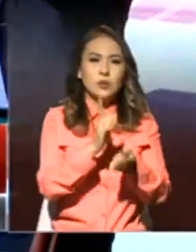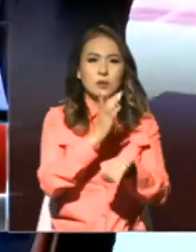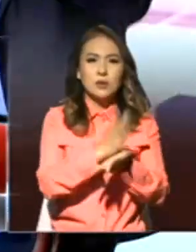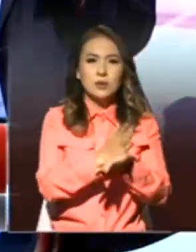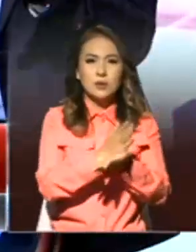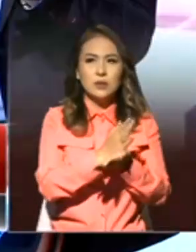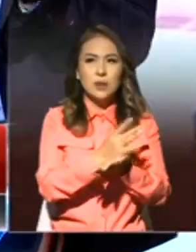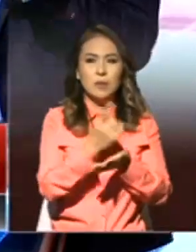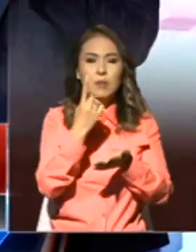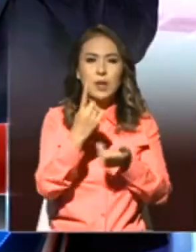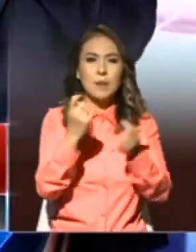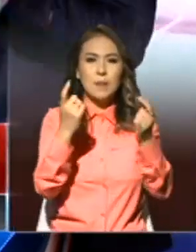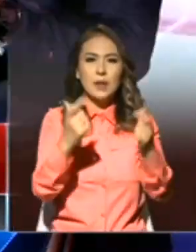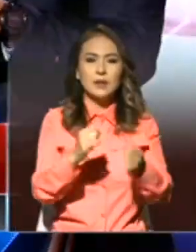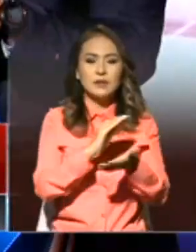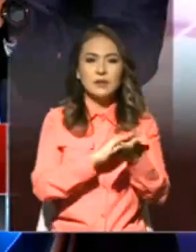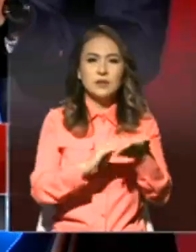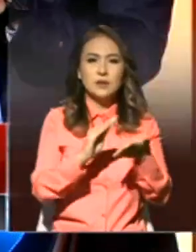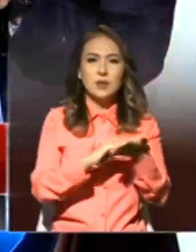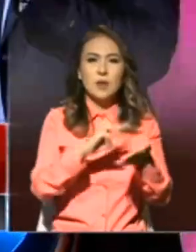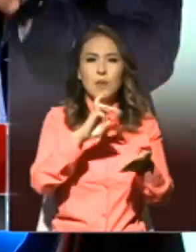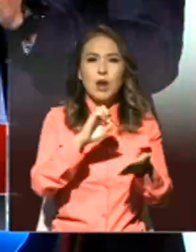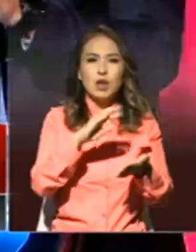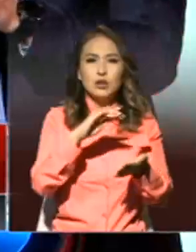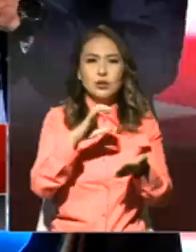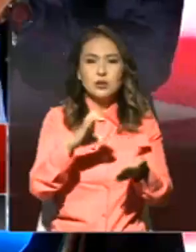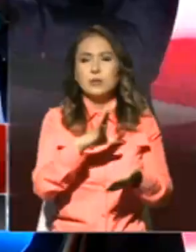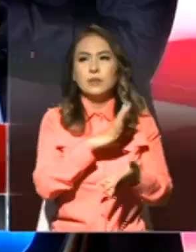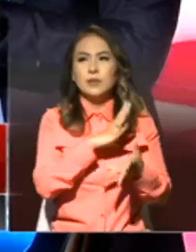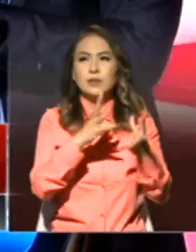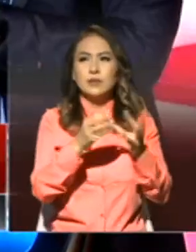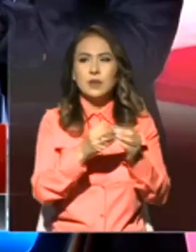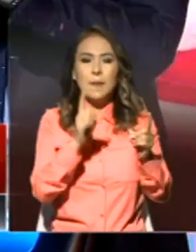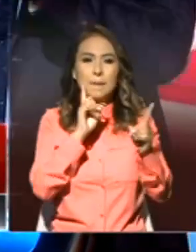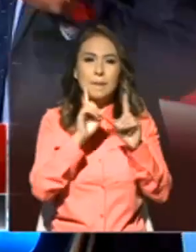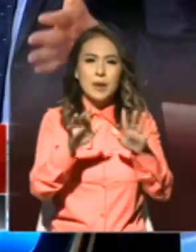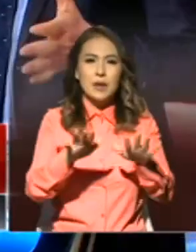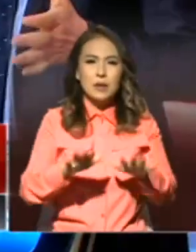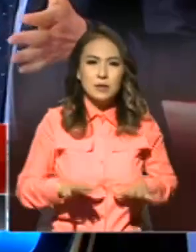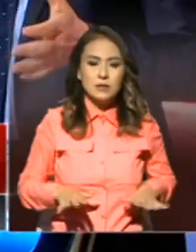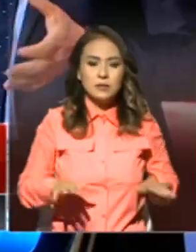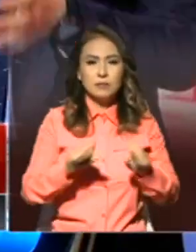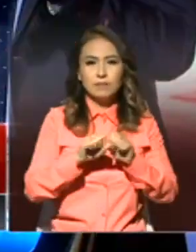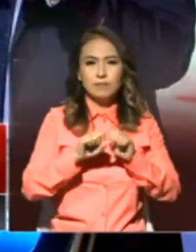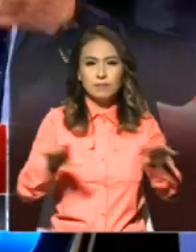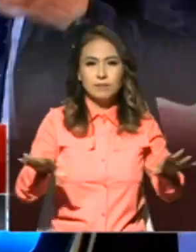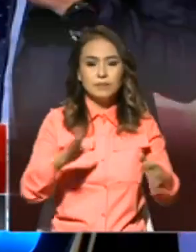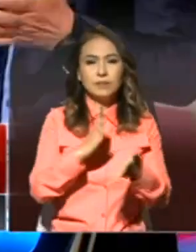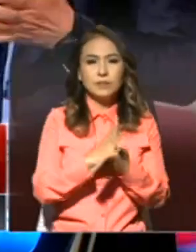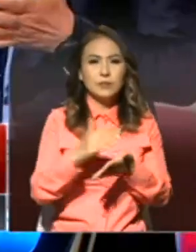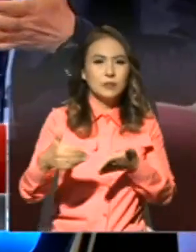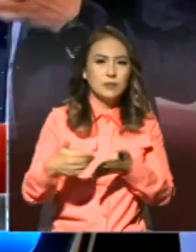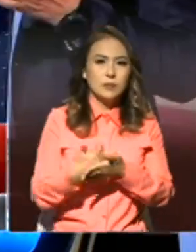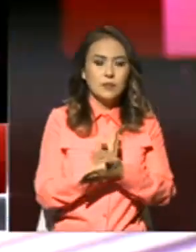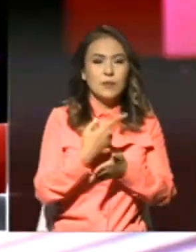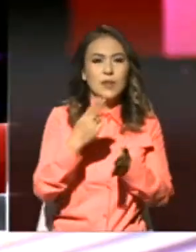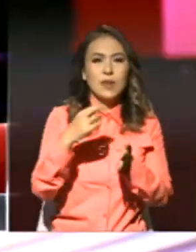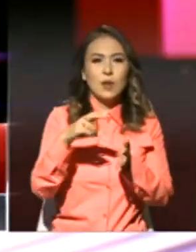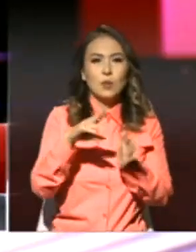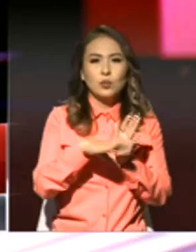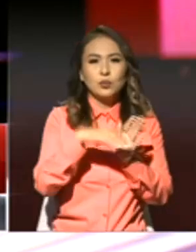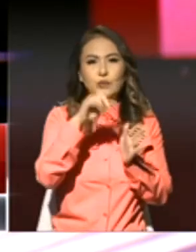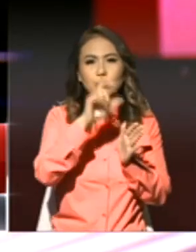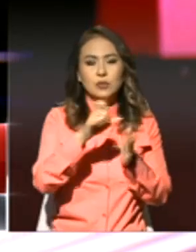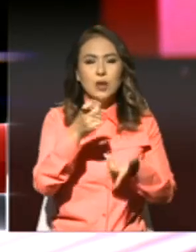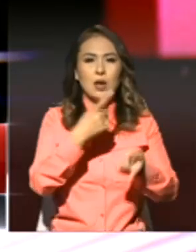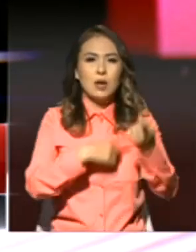бір пакет болып мәжіліске кірген. Бірақ ол парламент тарап кетті. Бізде жаңа депутаттар келді. Енді ол жұмыстың бәрі